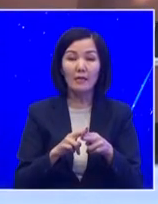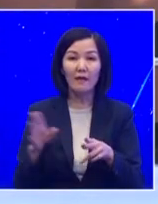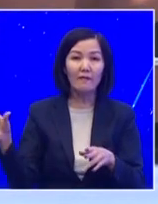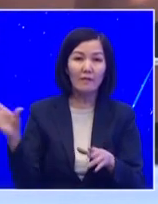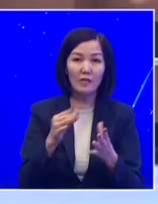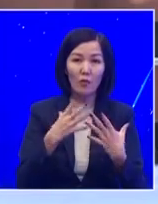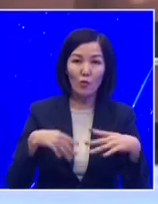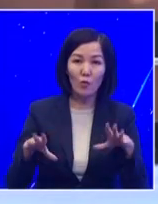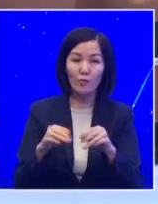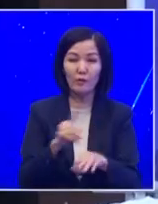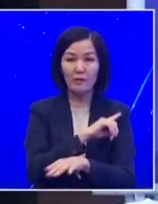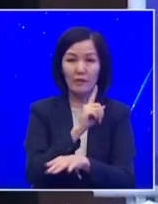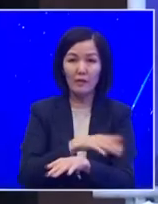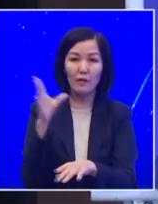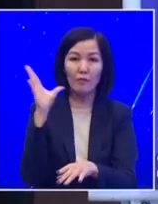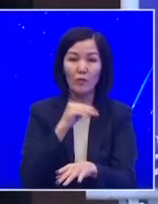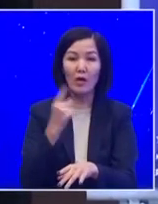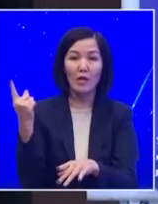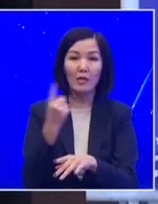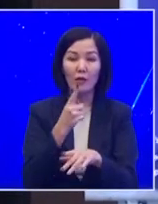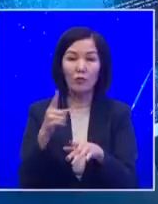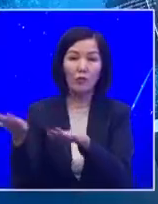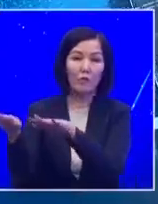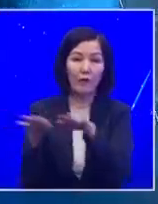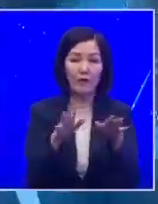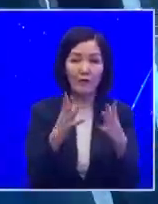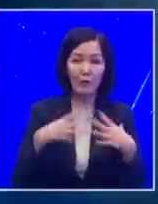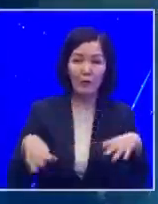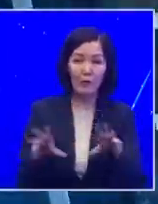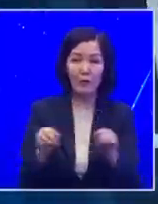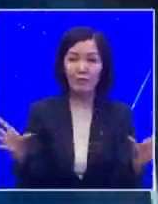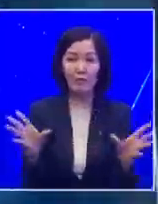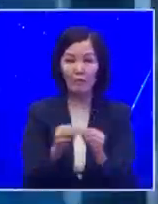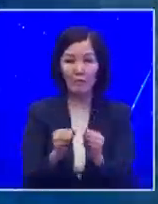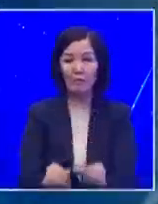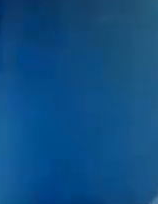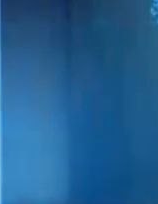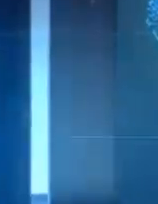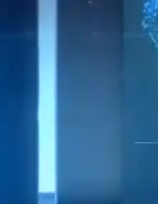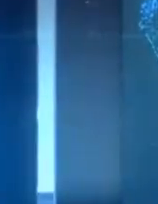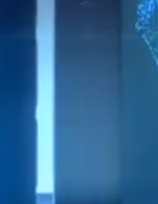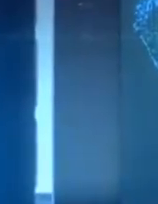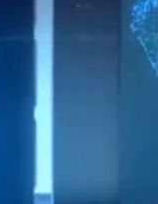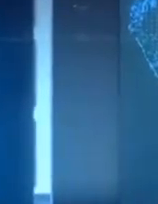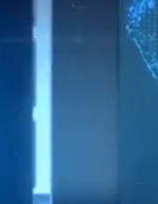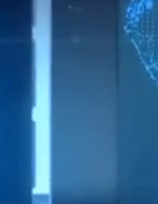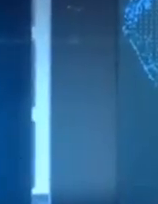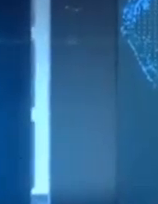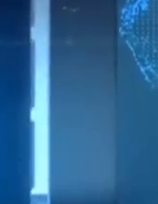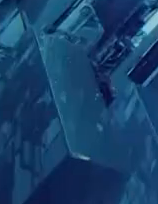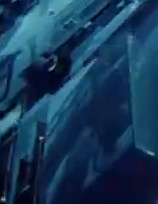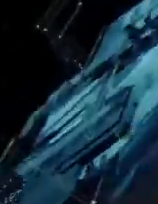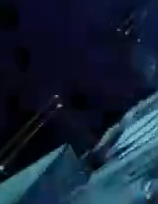общества все под силу, чтобы оставаться на одной волне со всеми. Гульмира Тимиргалиева, Айдос Калиев, телеканал ЖТСУ, Талдыкурган.